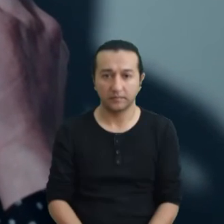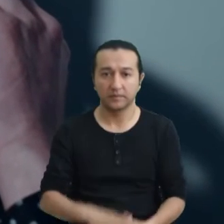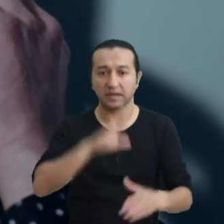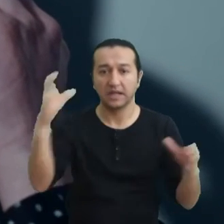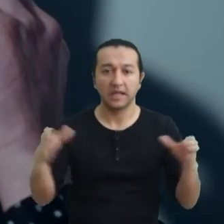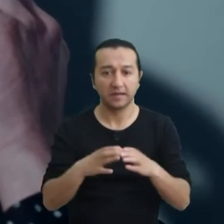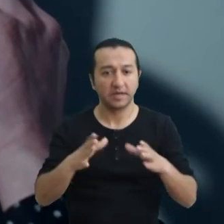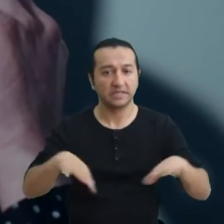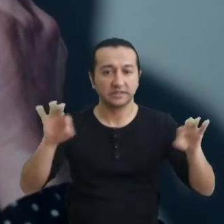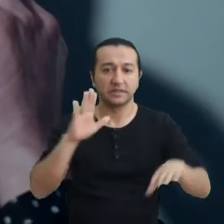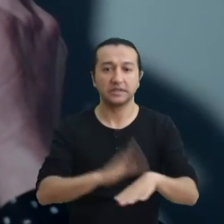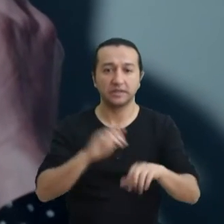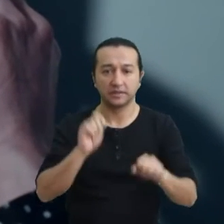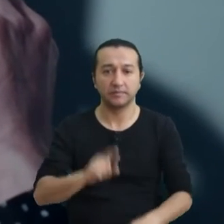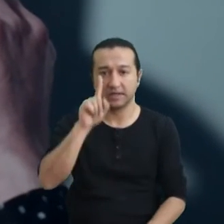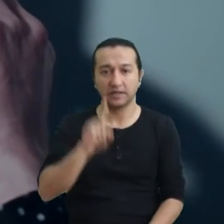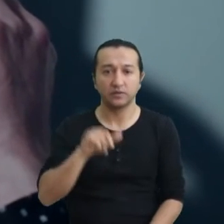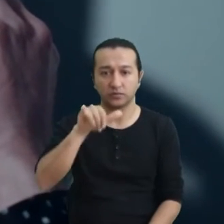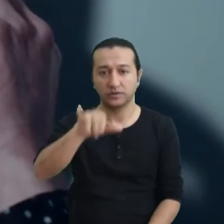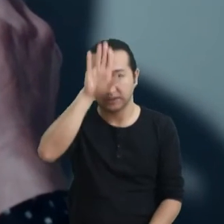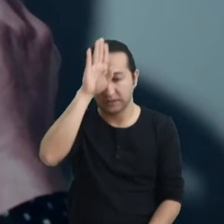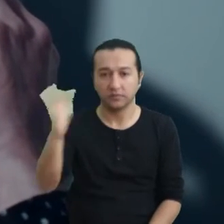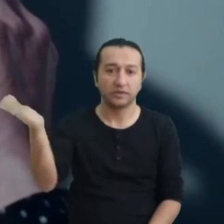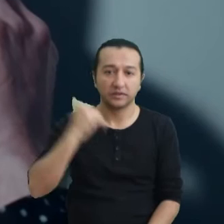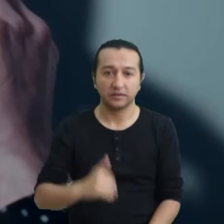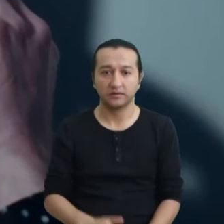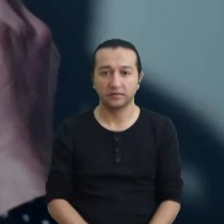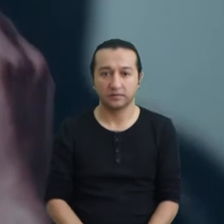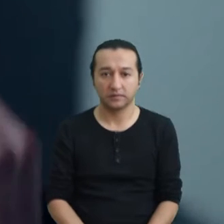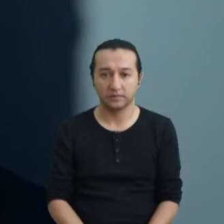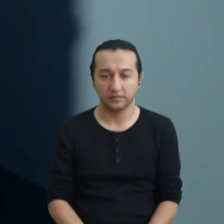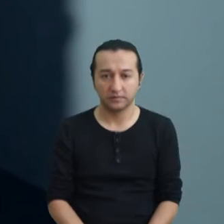Ekibi topla. İlk uçakla İstanbul'a gel.